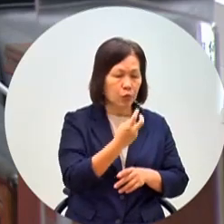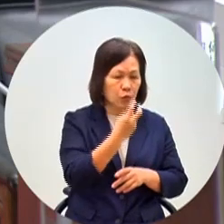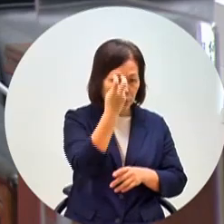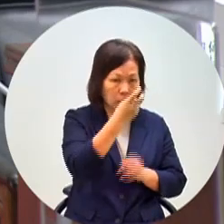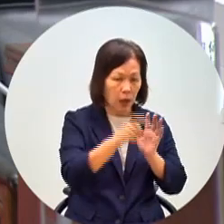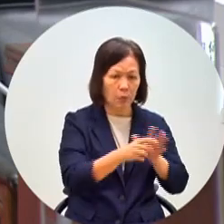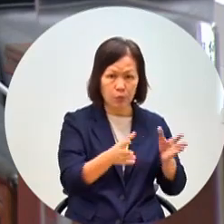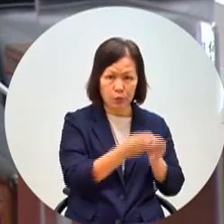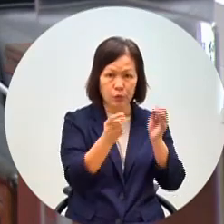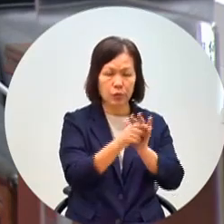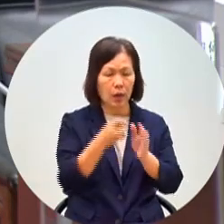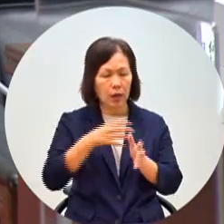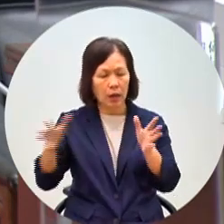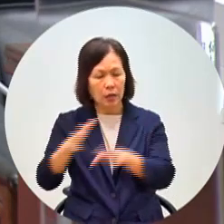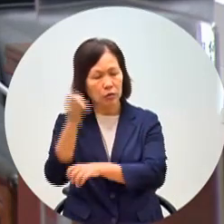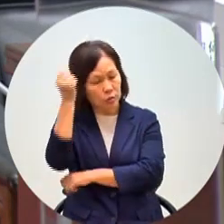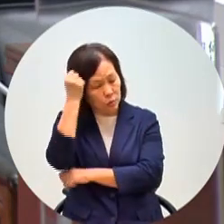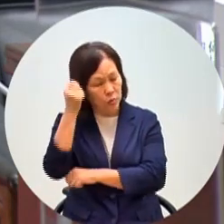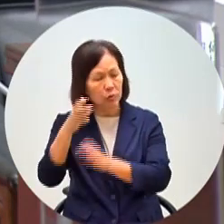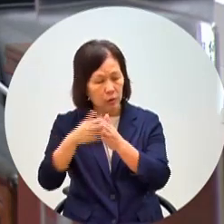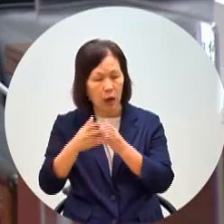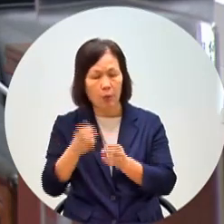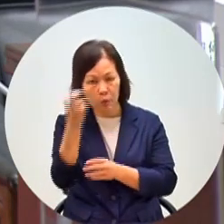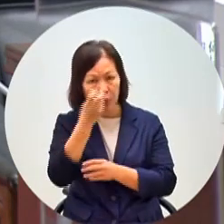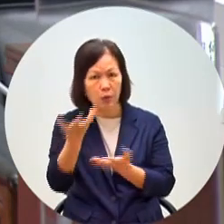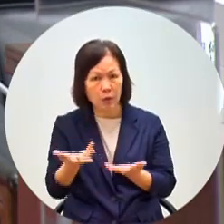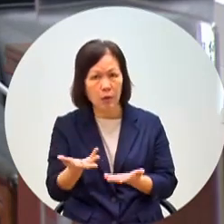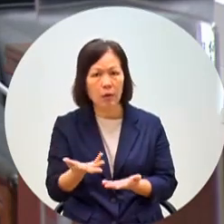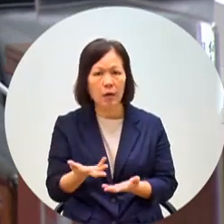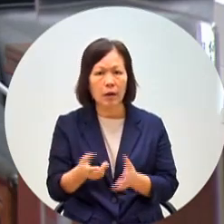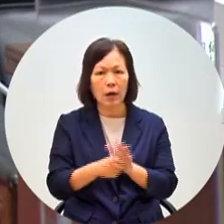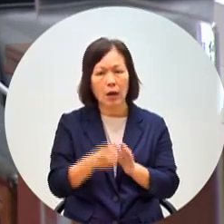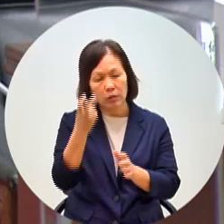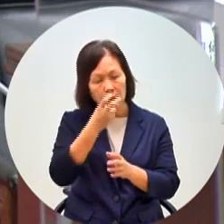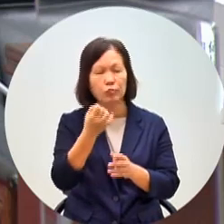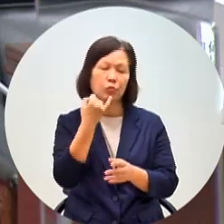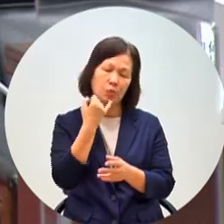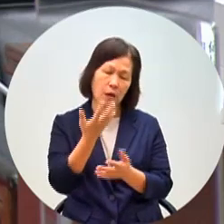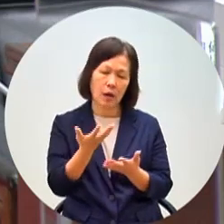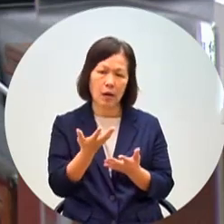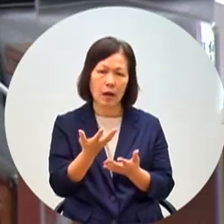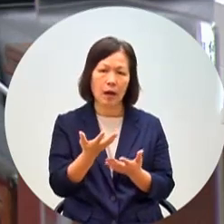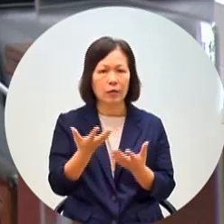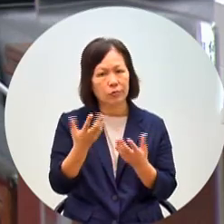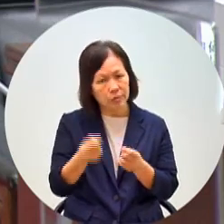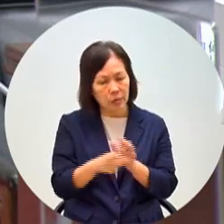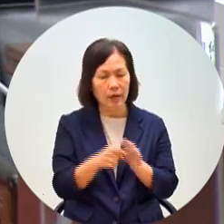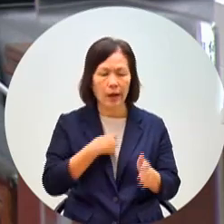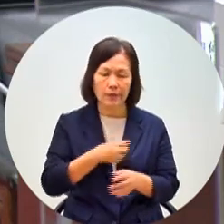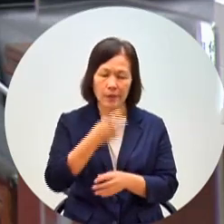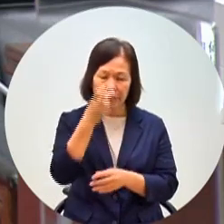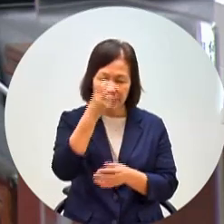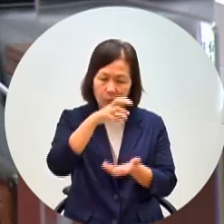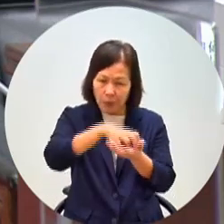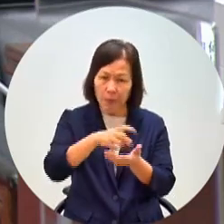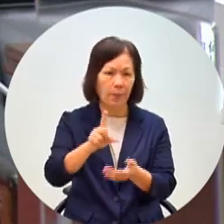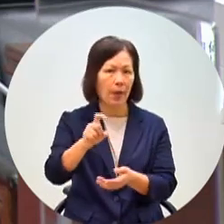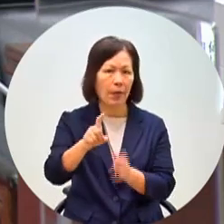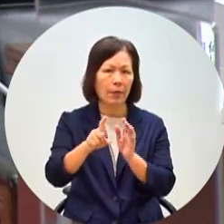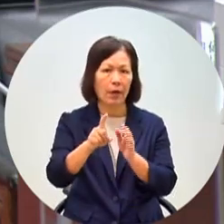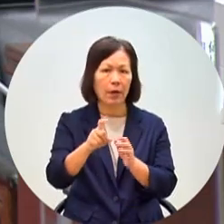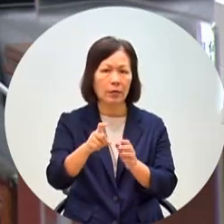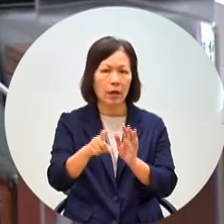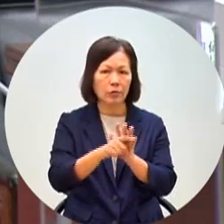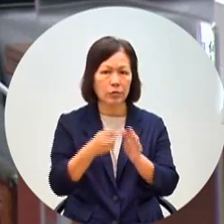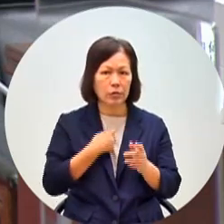者却还要筛，筛就算咯，你没有办法去验证哦。难道你会走到一